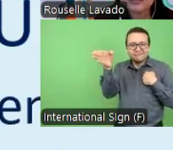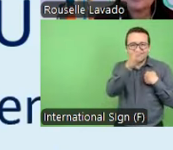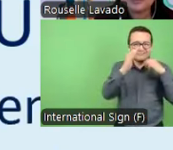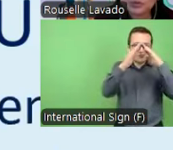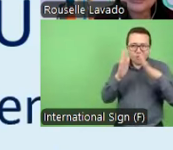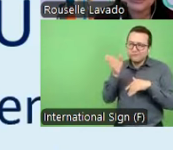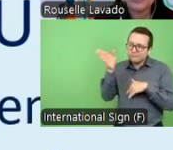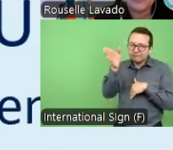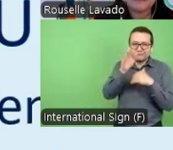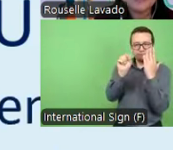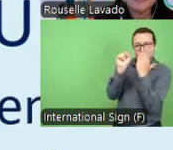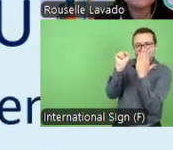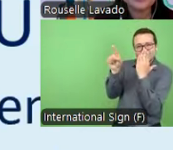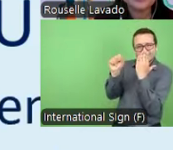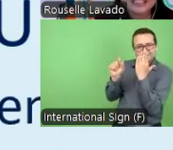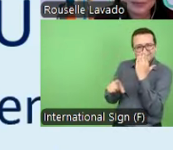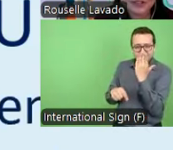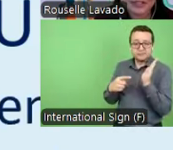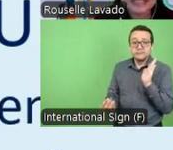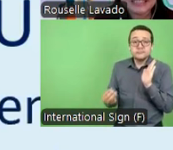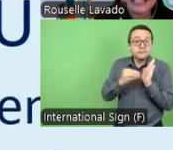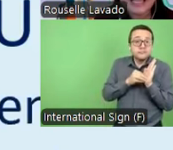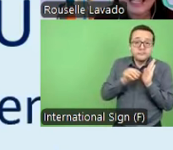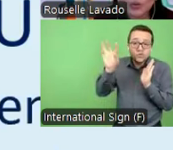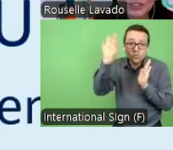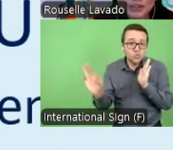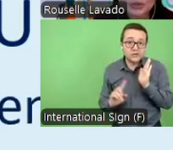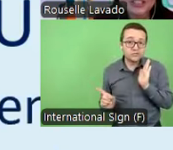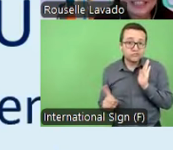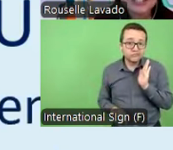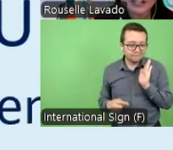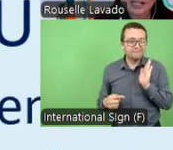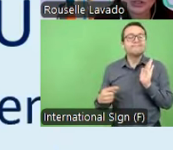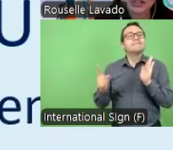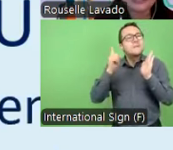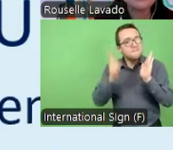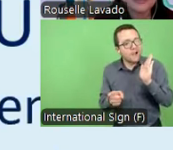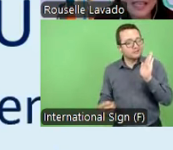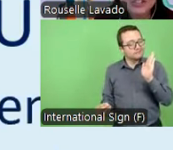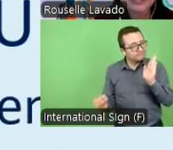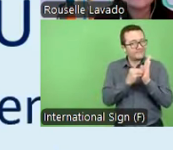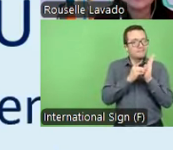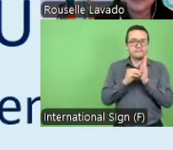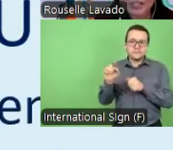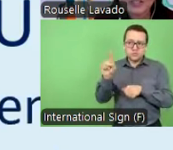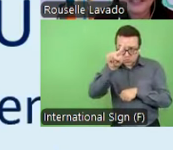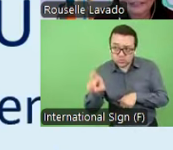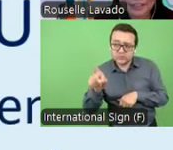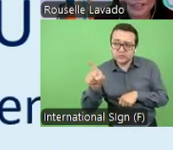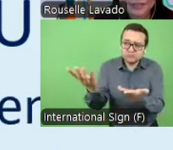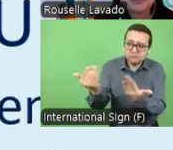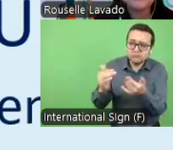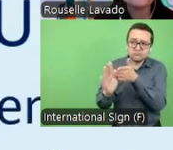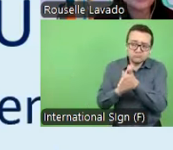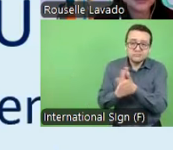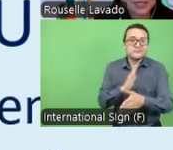les mécanismes d'adaptation. Nous devons adapter les outils pour qu'ils reflètent les expériences réelles des gens et s'assurer qu'elles